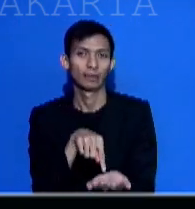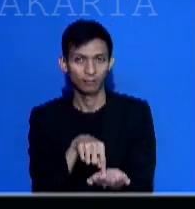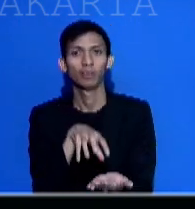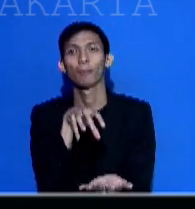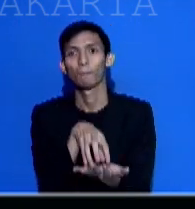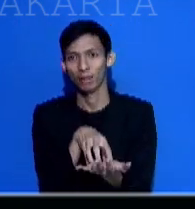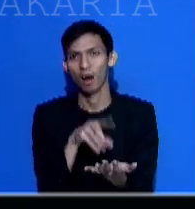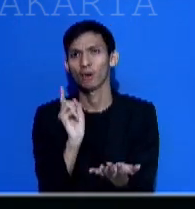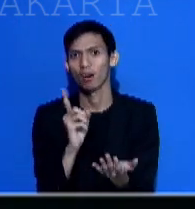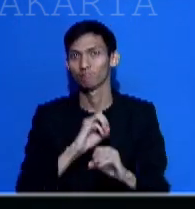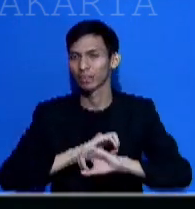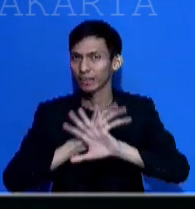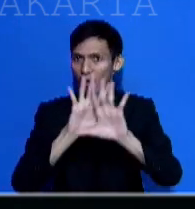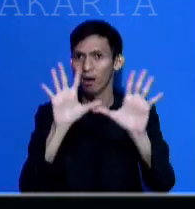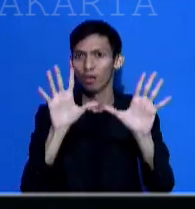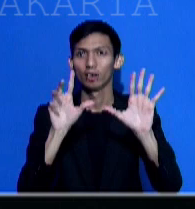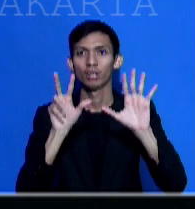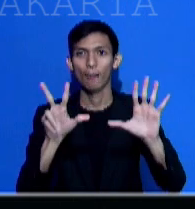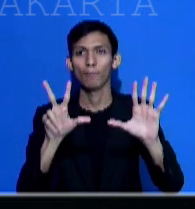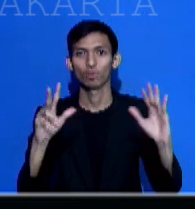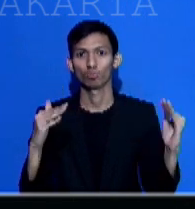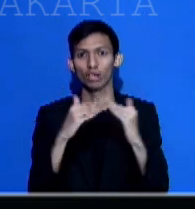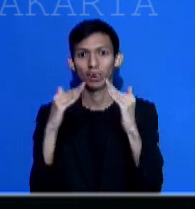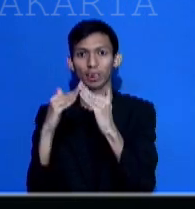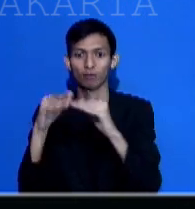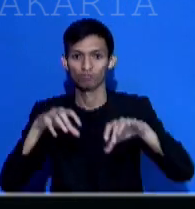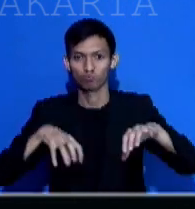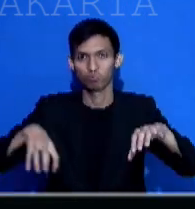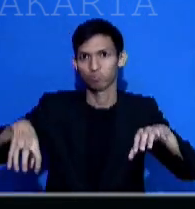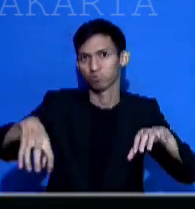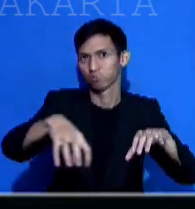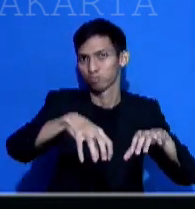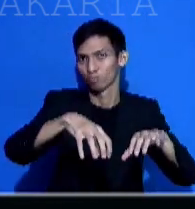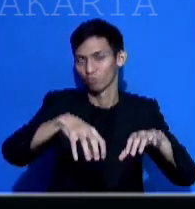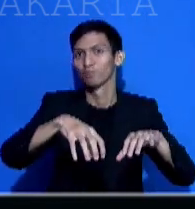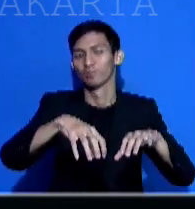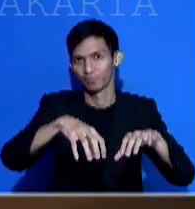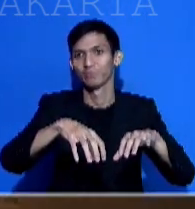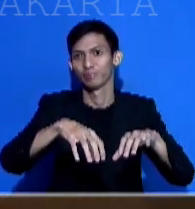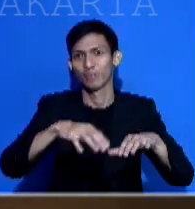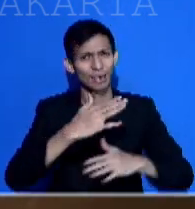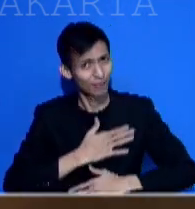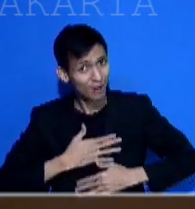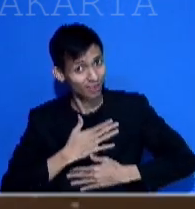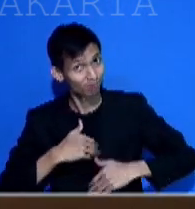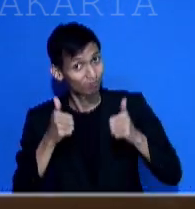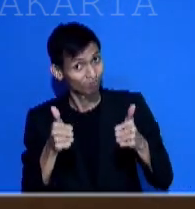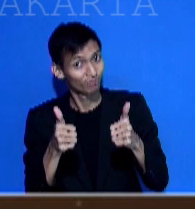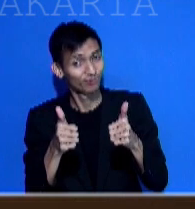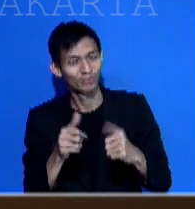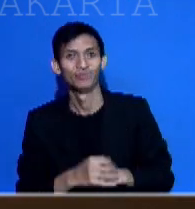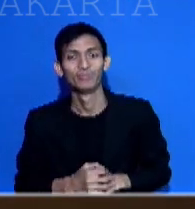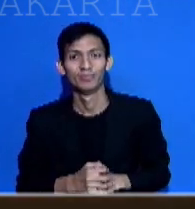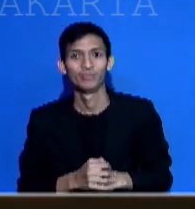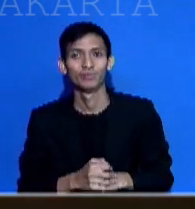keindahan berupa pemandangan 8 gunung di sekitarnya. Wah, gimana nih? Makin gak sabar kan? Wah, kita udah